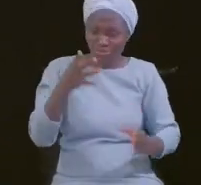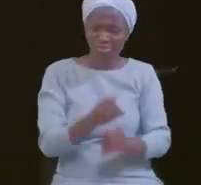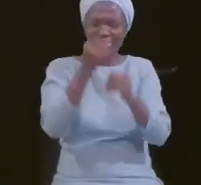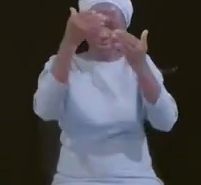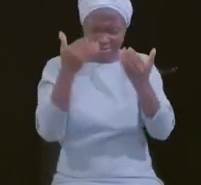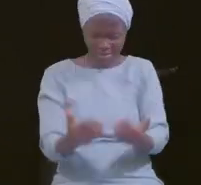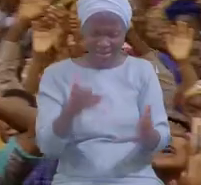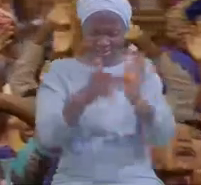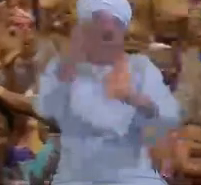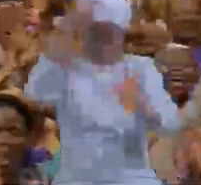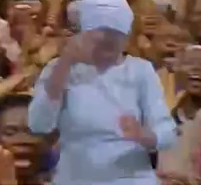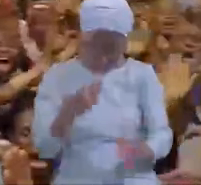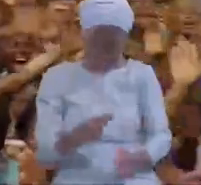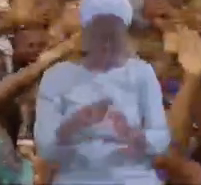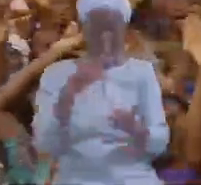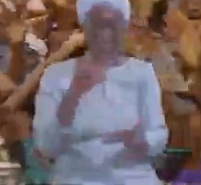Jésus-Christ.